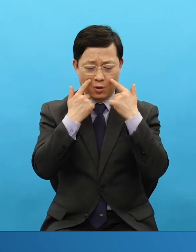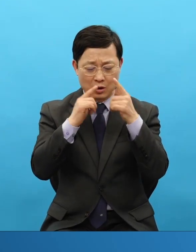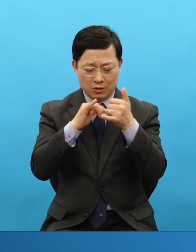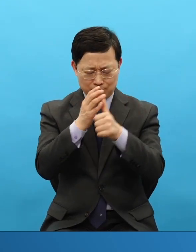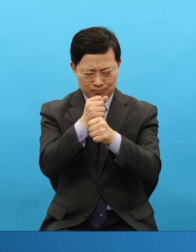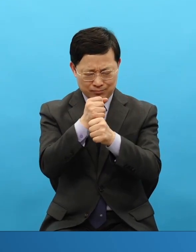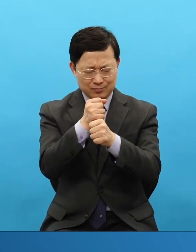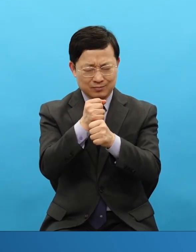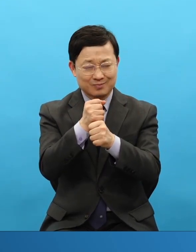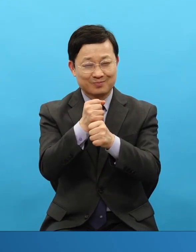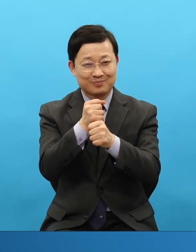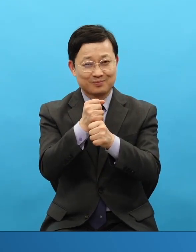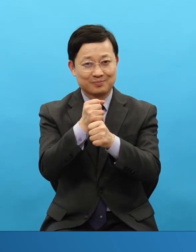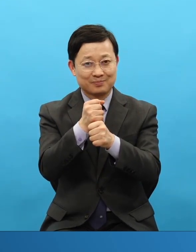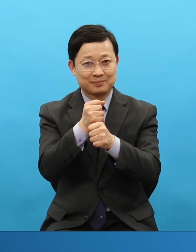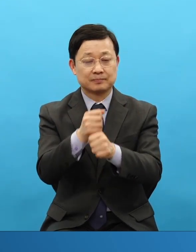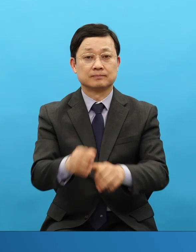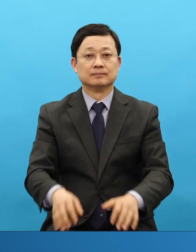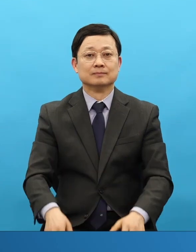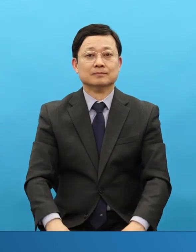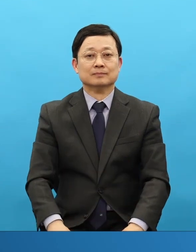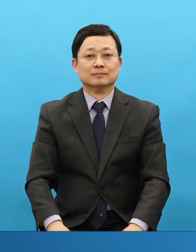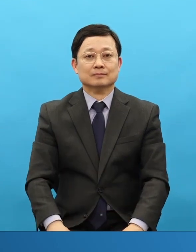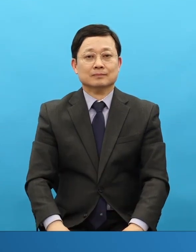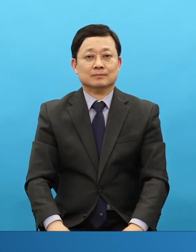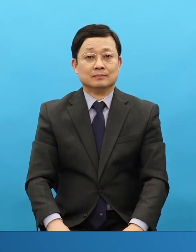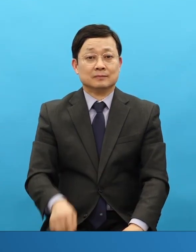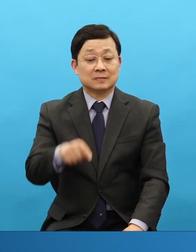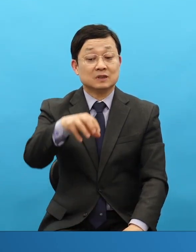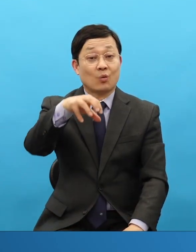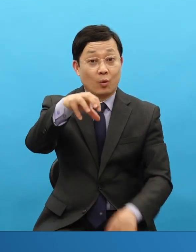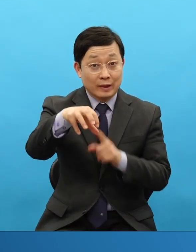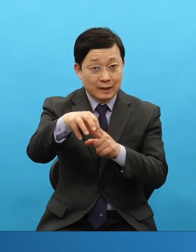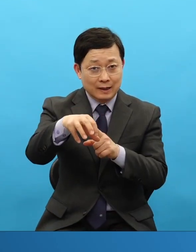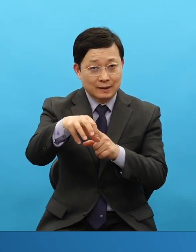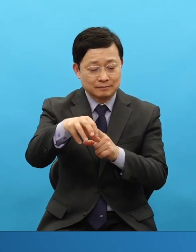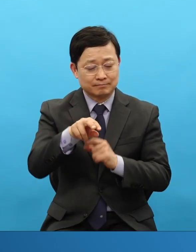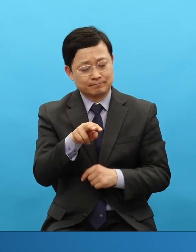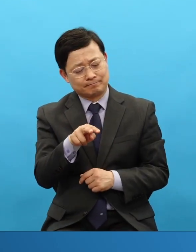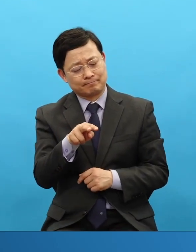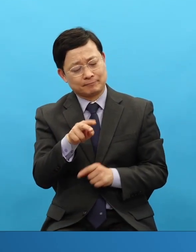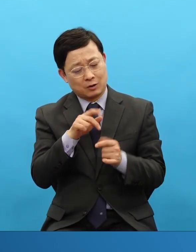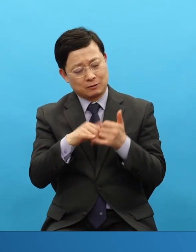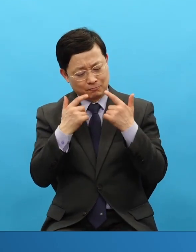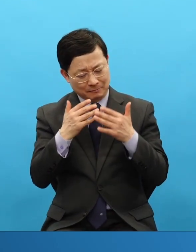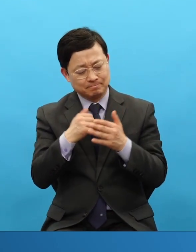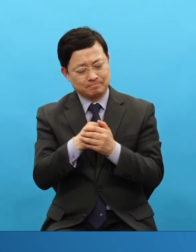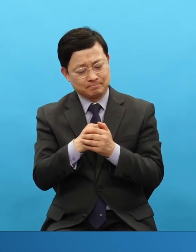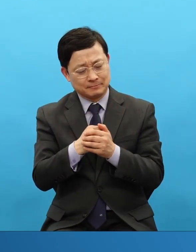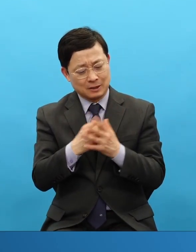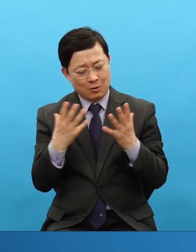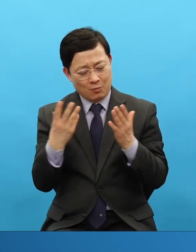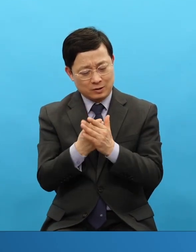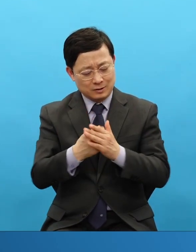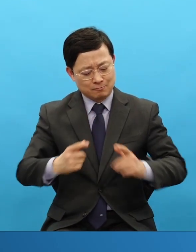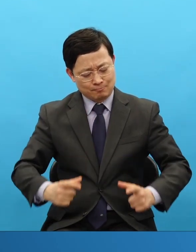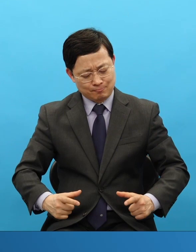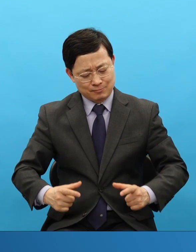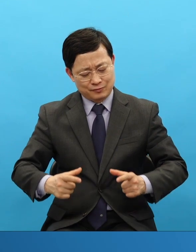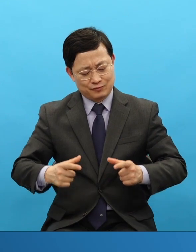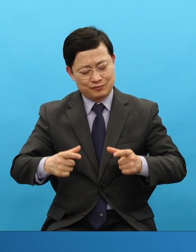That's what you must hold to. 여기에다가 절대 망대를 세우는. And this is where you raise the absolute partisan.